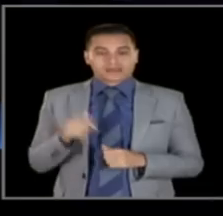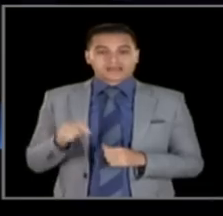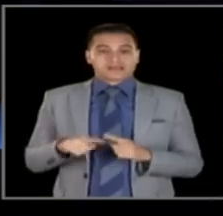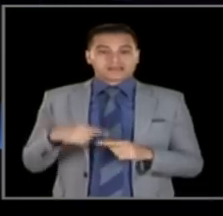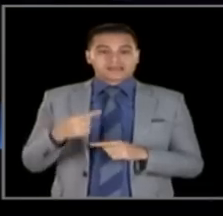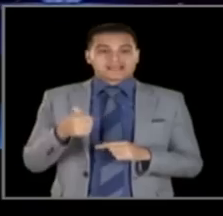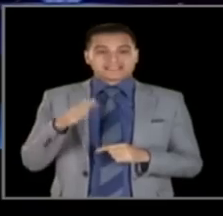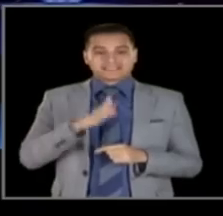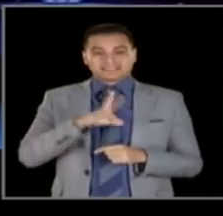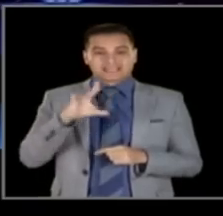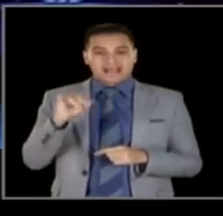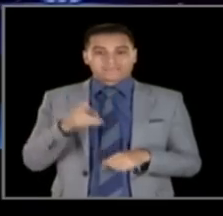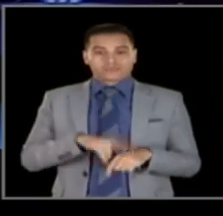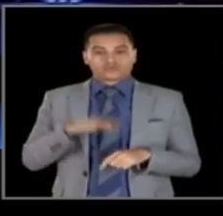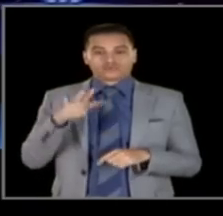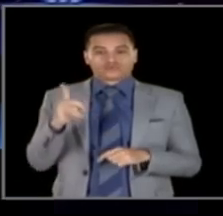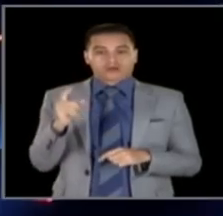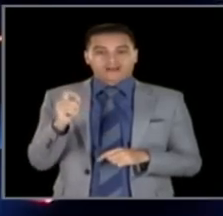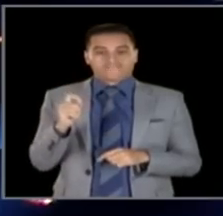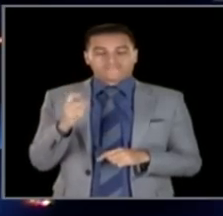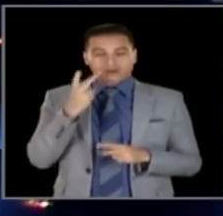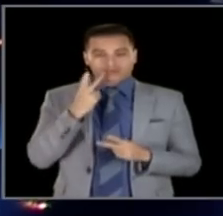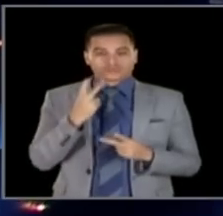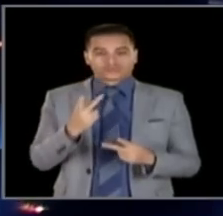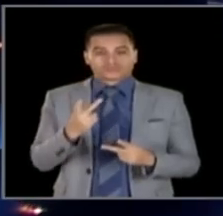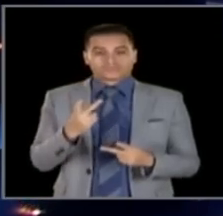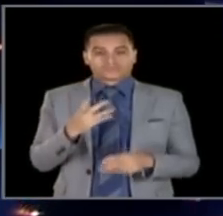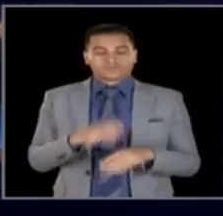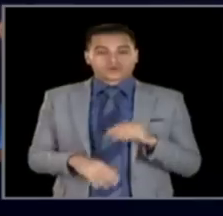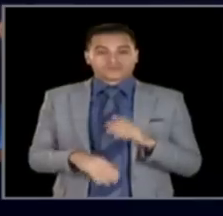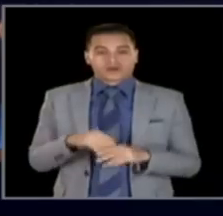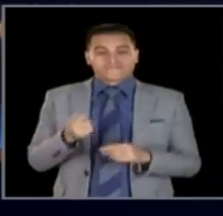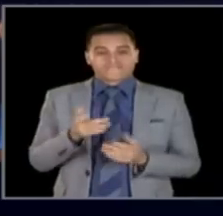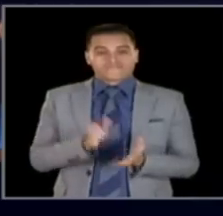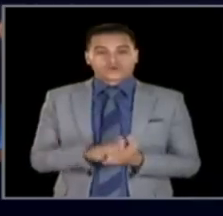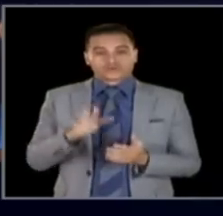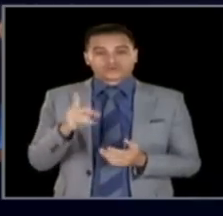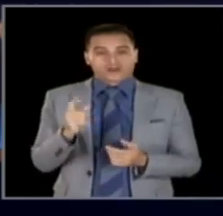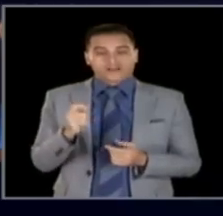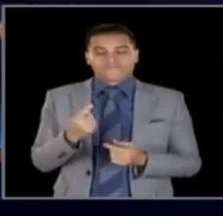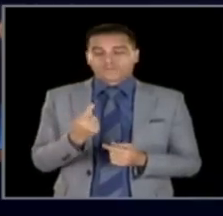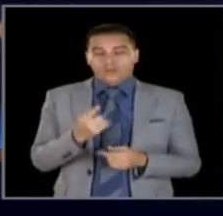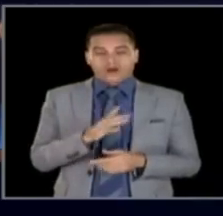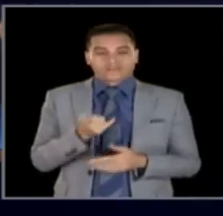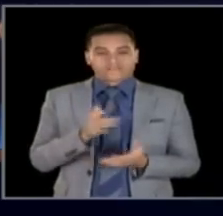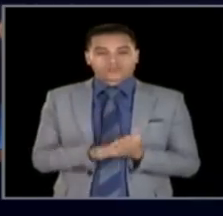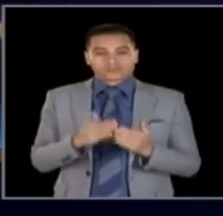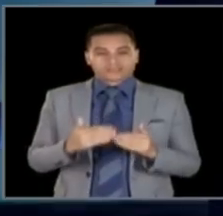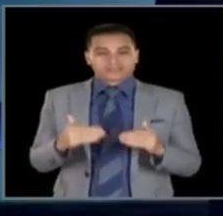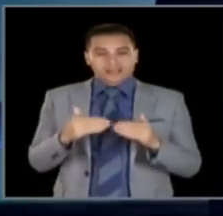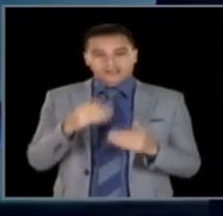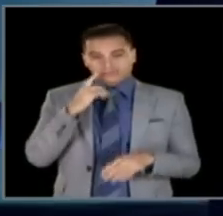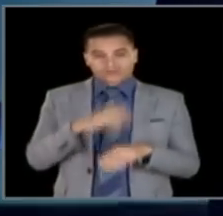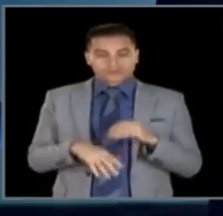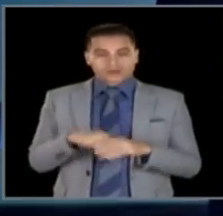إسلام وشرف، شرف وإسلام. فرصتك يا شرف الوحيدة هي التعادل، غير